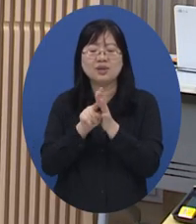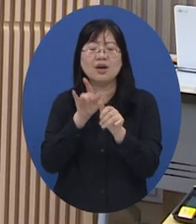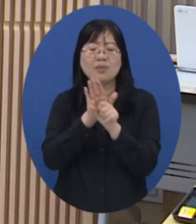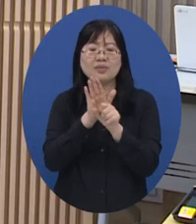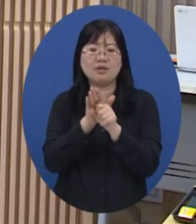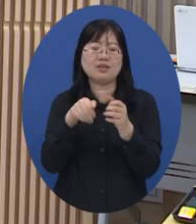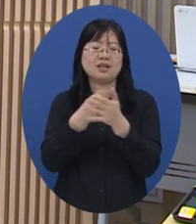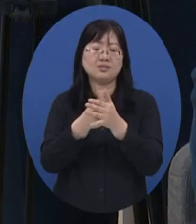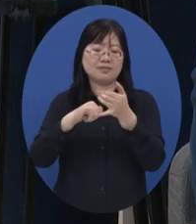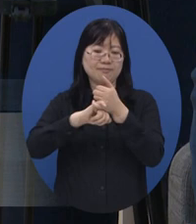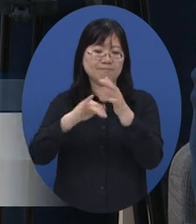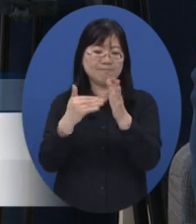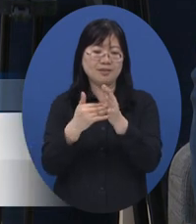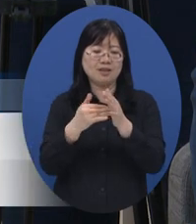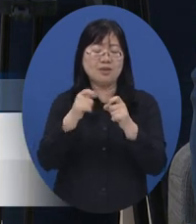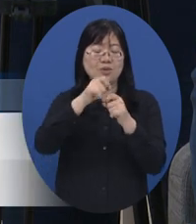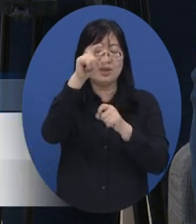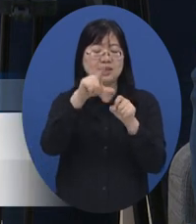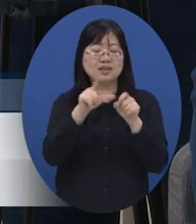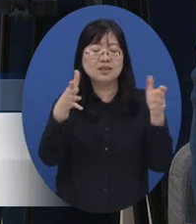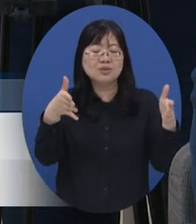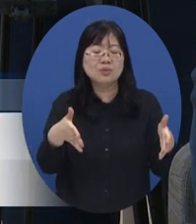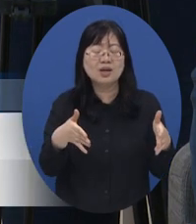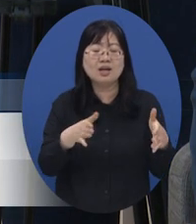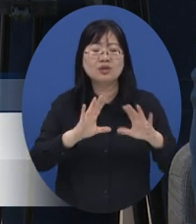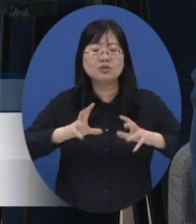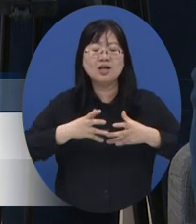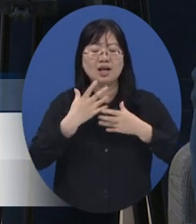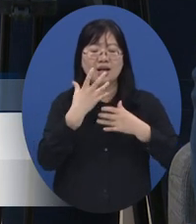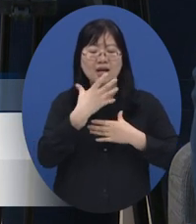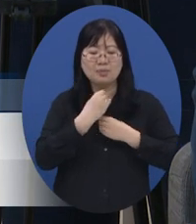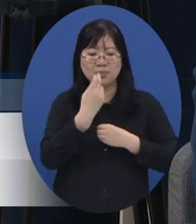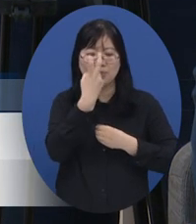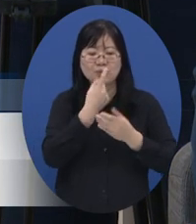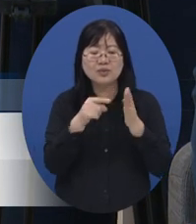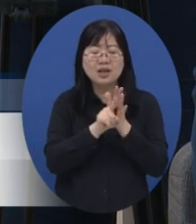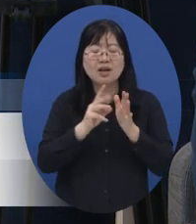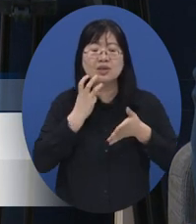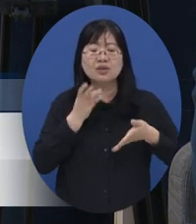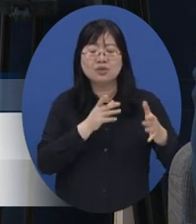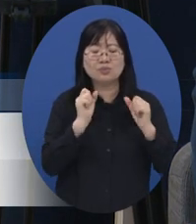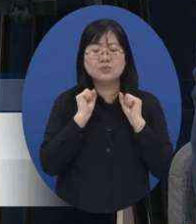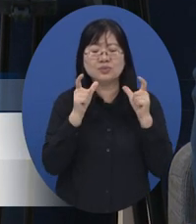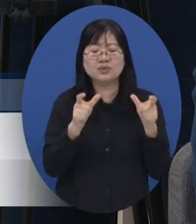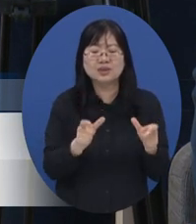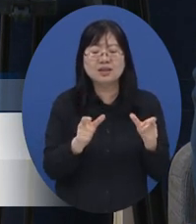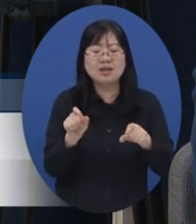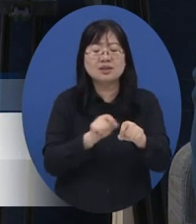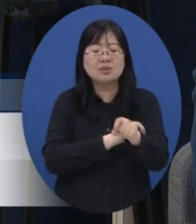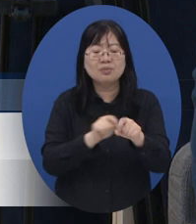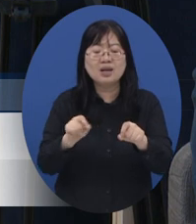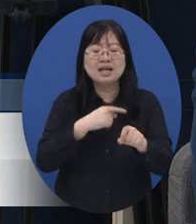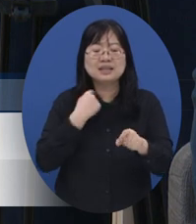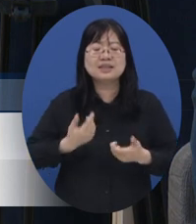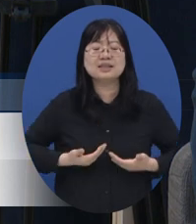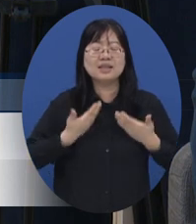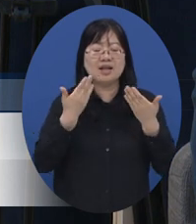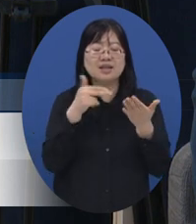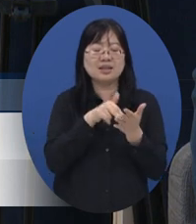협력하기로 했습니다. 아주 오랜 시간 동안 국가 안보를 위해서 경기 북부 지역이 특별한 희생을